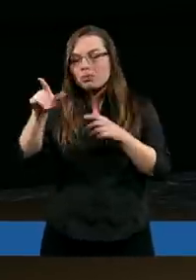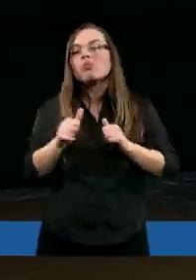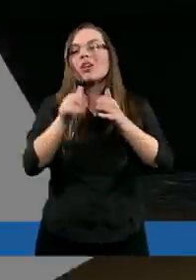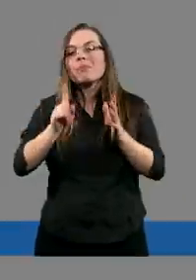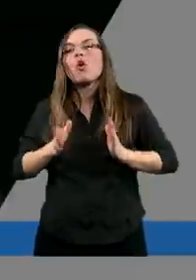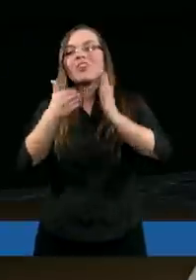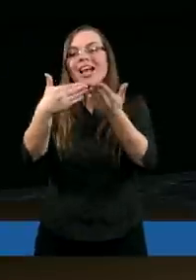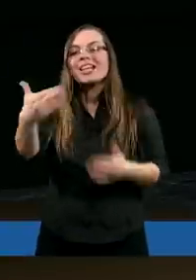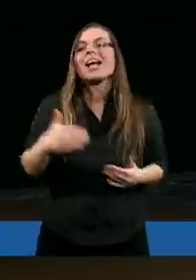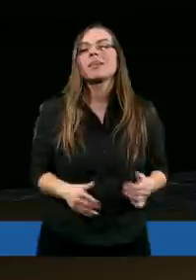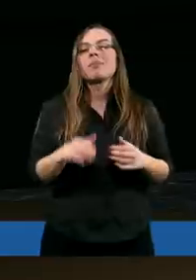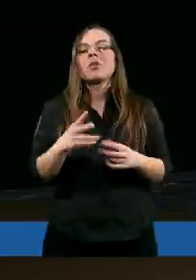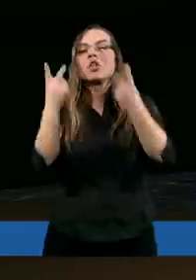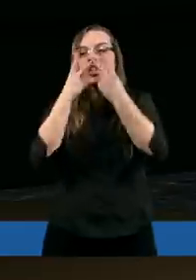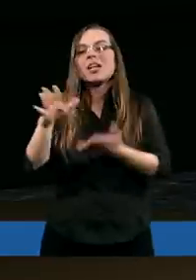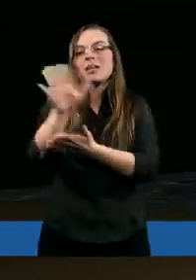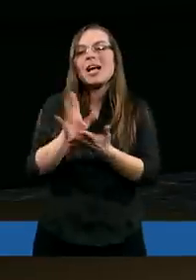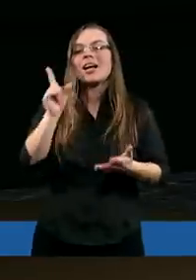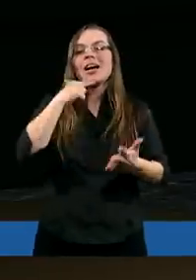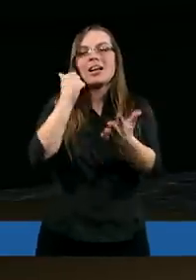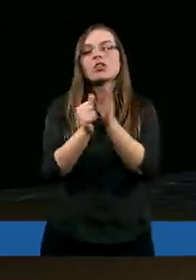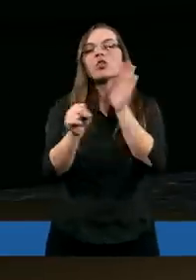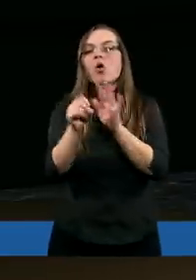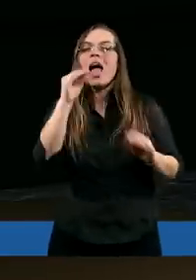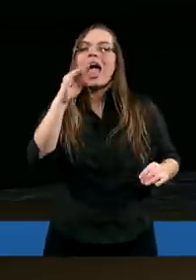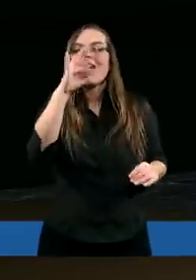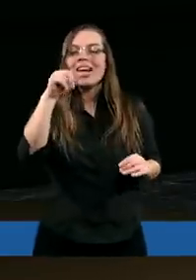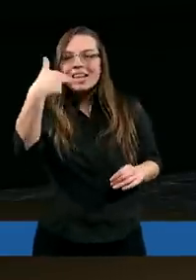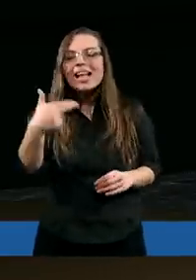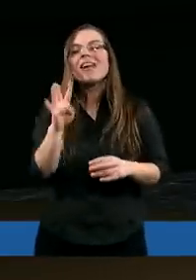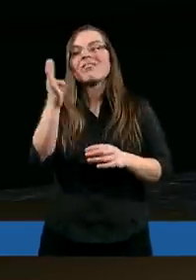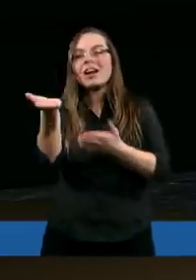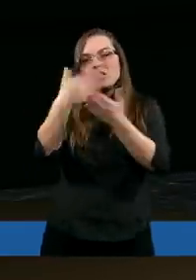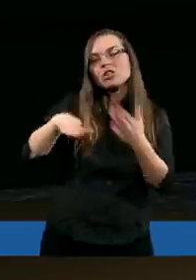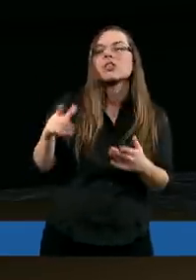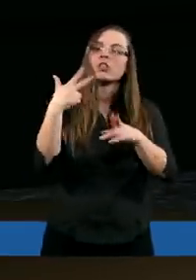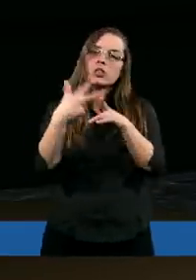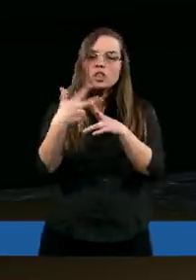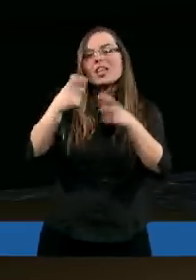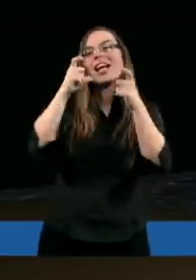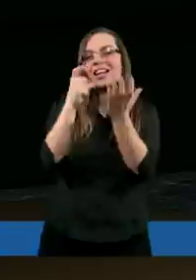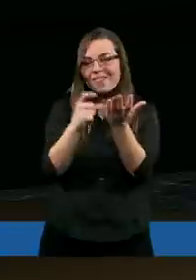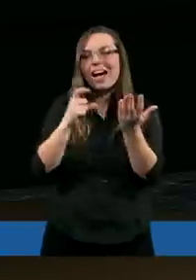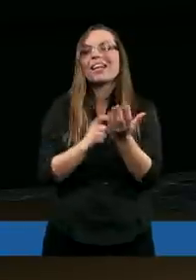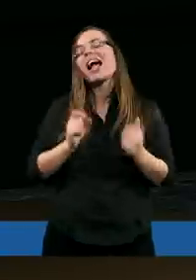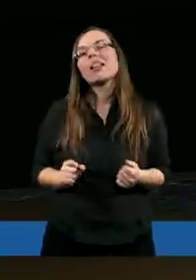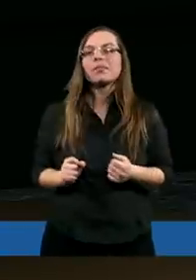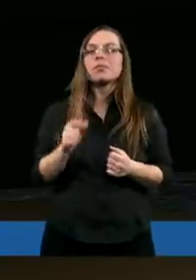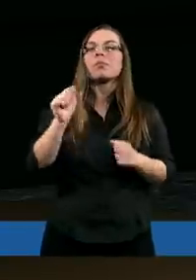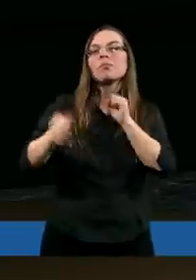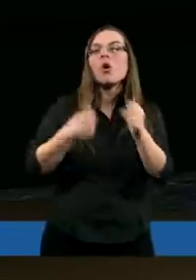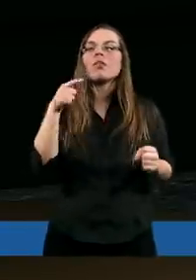świętymi. Czytam tekst z listu do Efezjan, 4 rozdziału, 30 werset. A